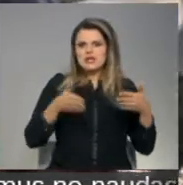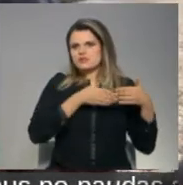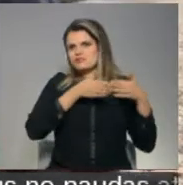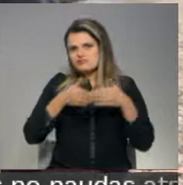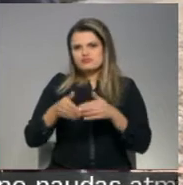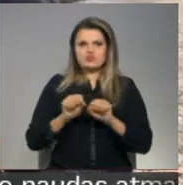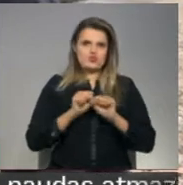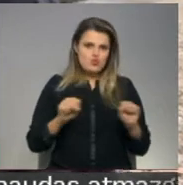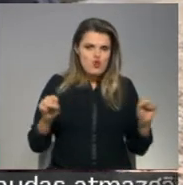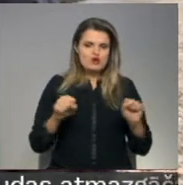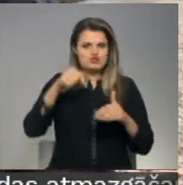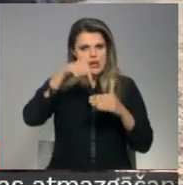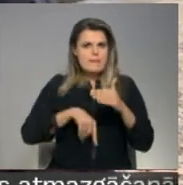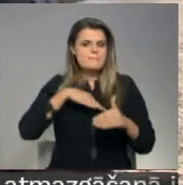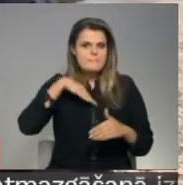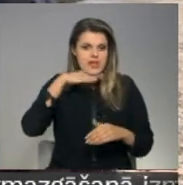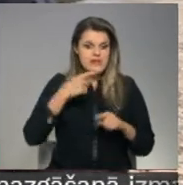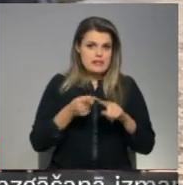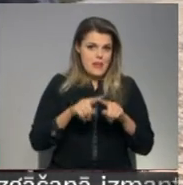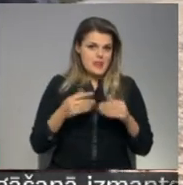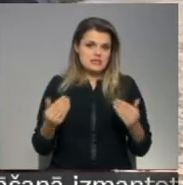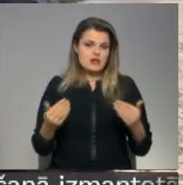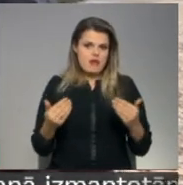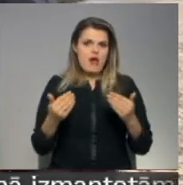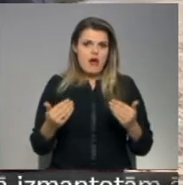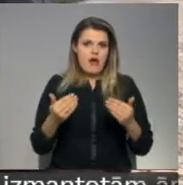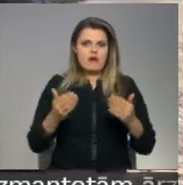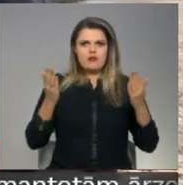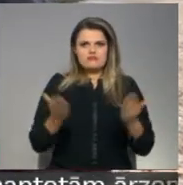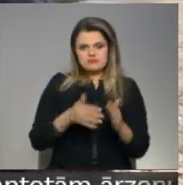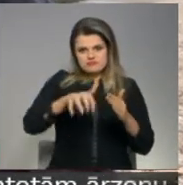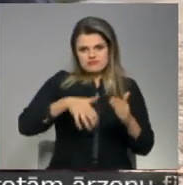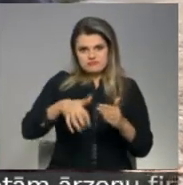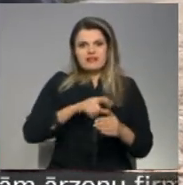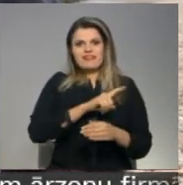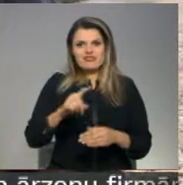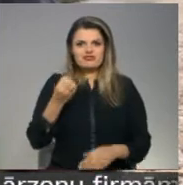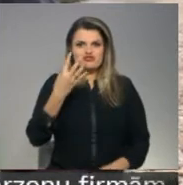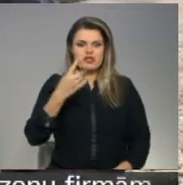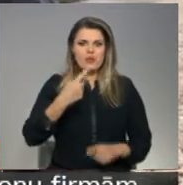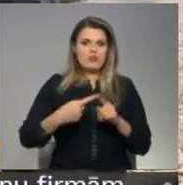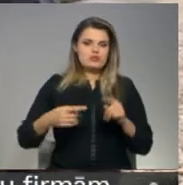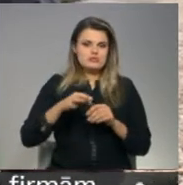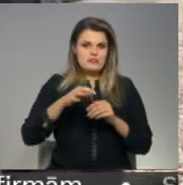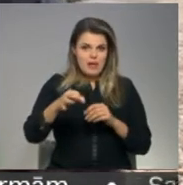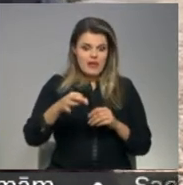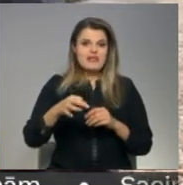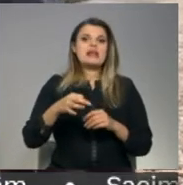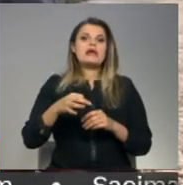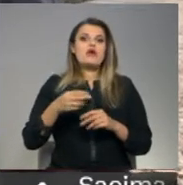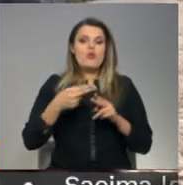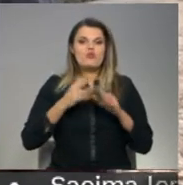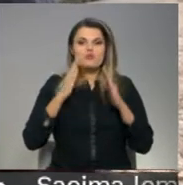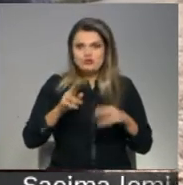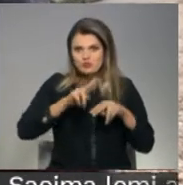apstākļos. Tāpēc arī šobrīd tiek padziļināts pienākošais kanāls līdz 14,5 metriem un ostas iekšpusē tas būs 14 metri. Un